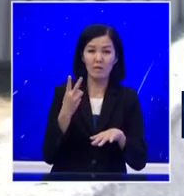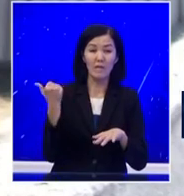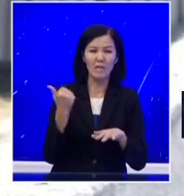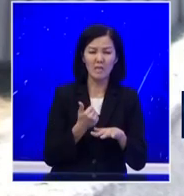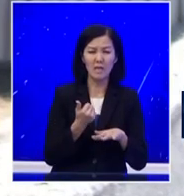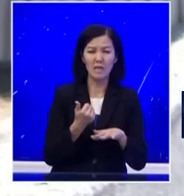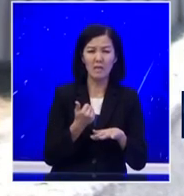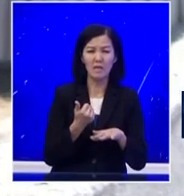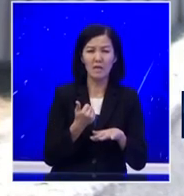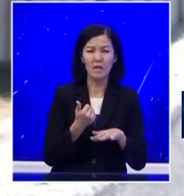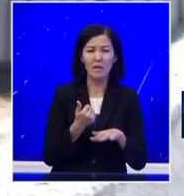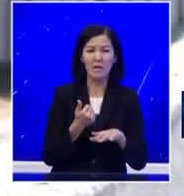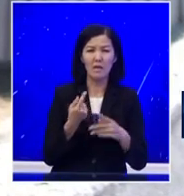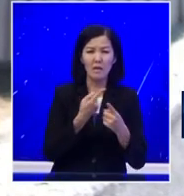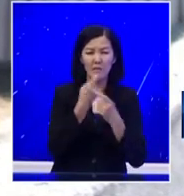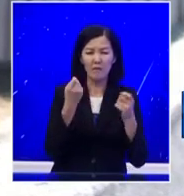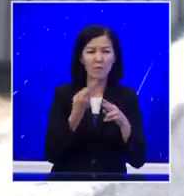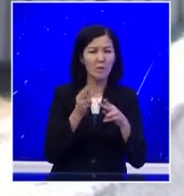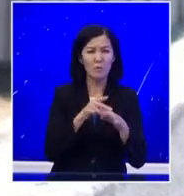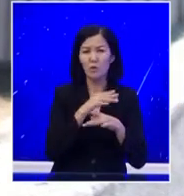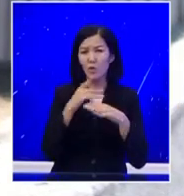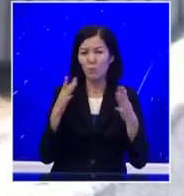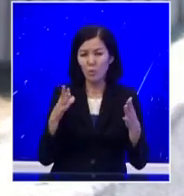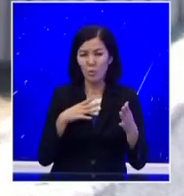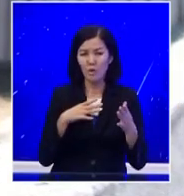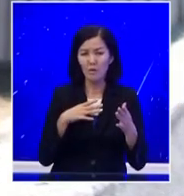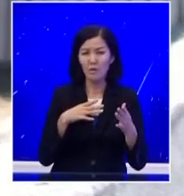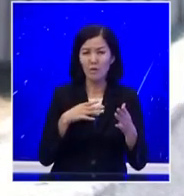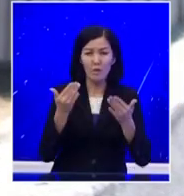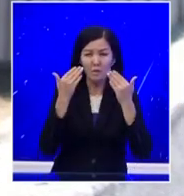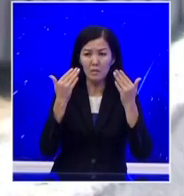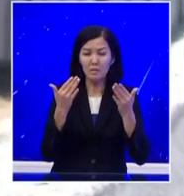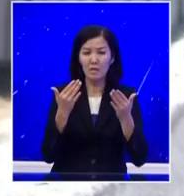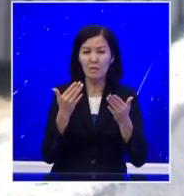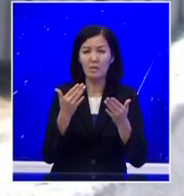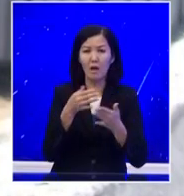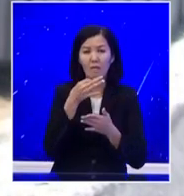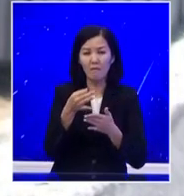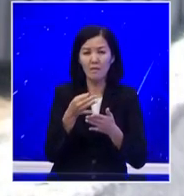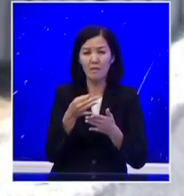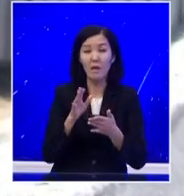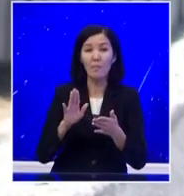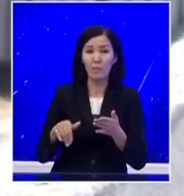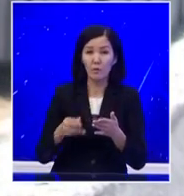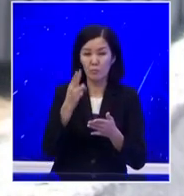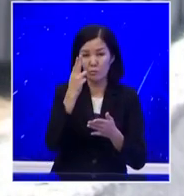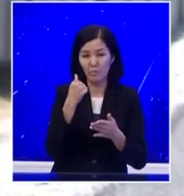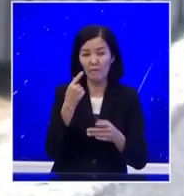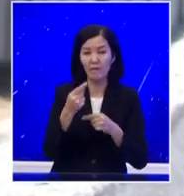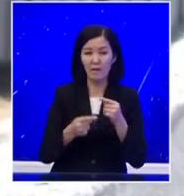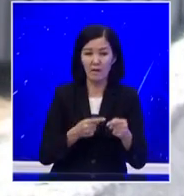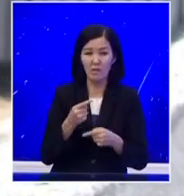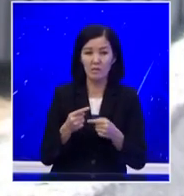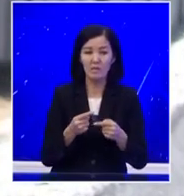этот поток информации который тебе приходят поначалу не сталкивался но потом к этому уже привыкаешь и